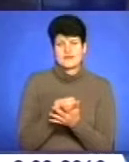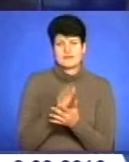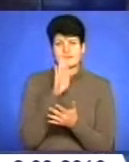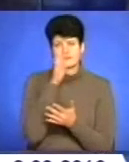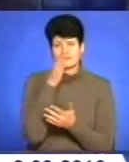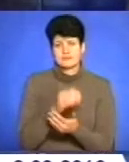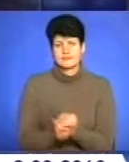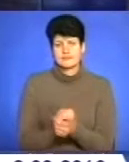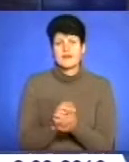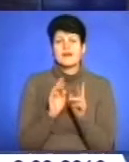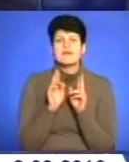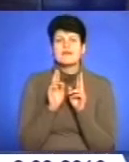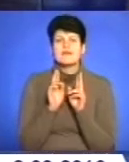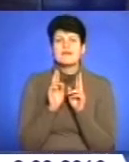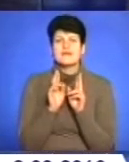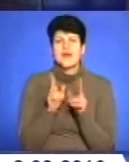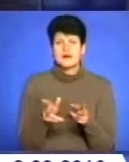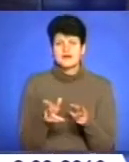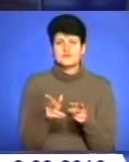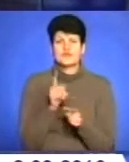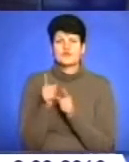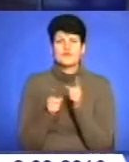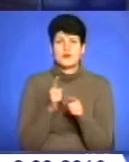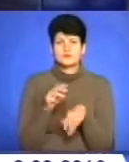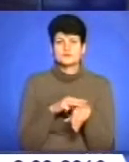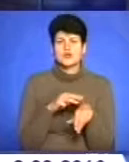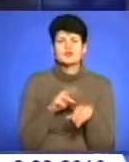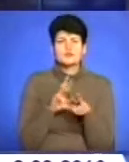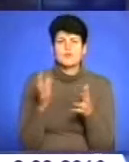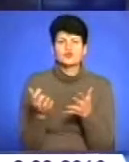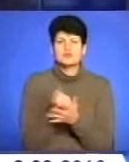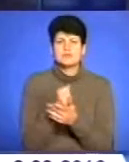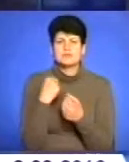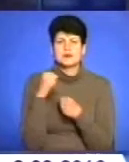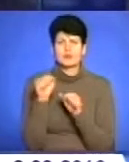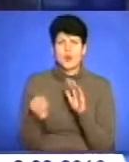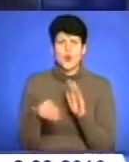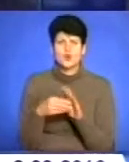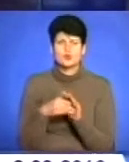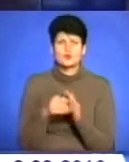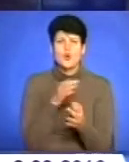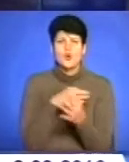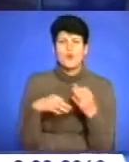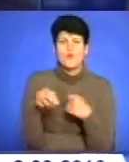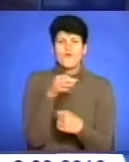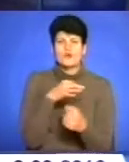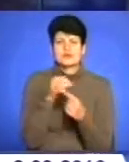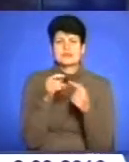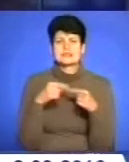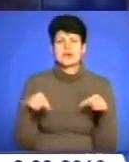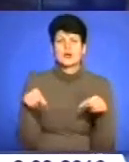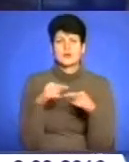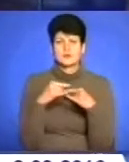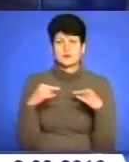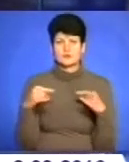Як реформувати правоохоронну систему та чому не вдається подолати корупцію? Обговорили за черговим круглим столом представники обласної